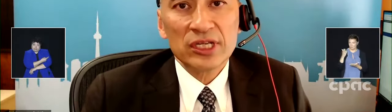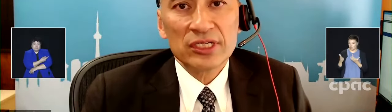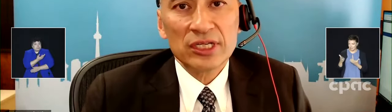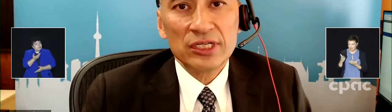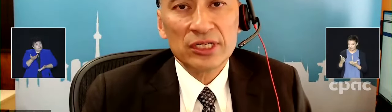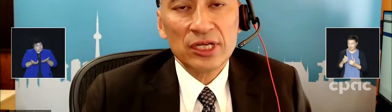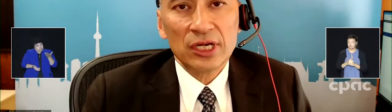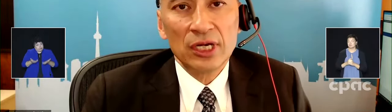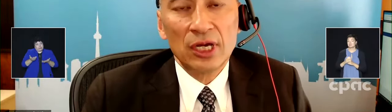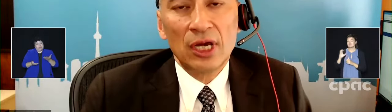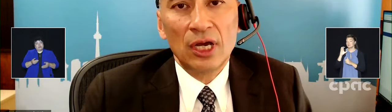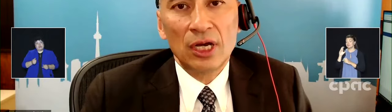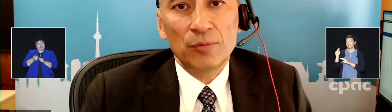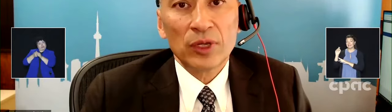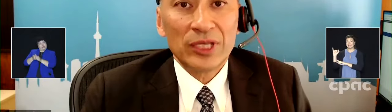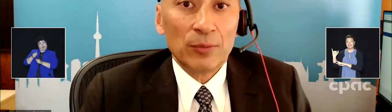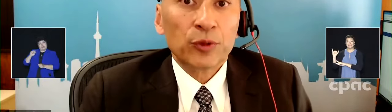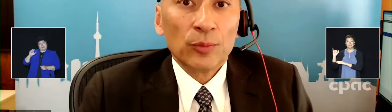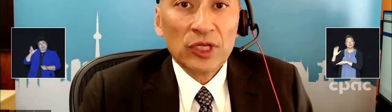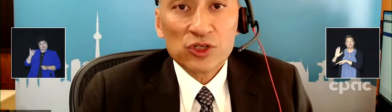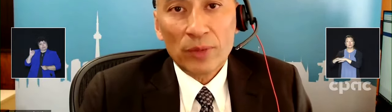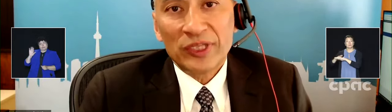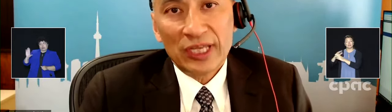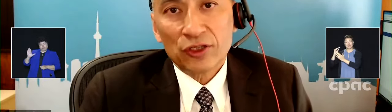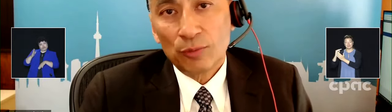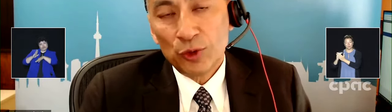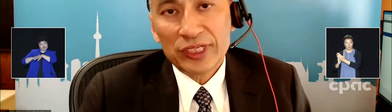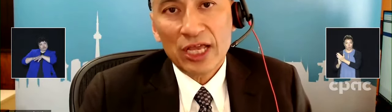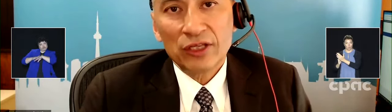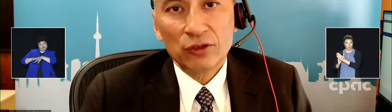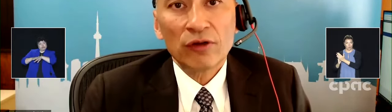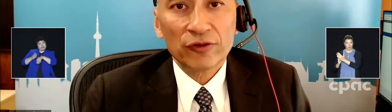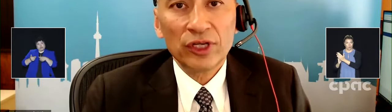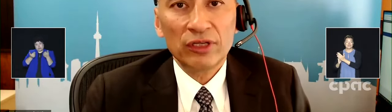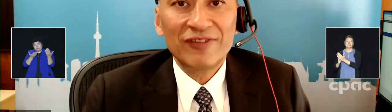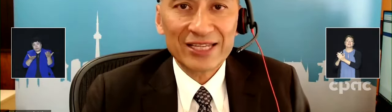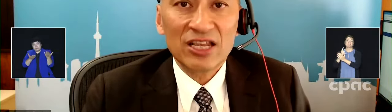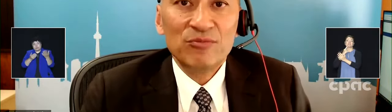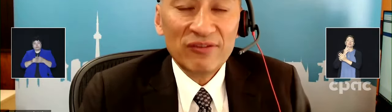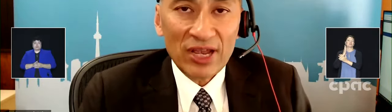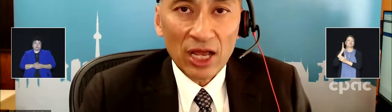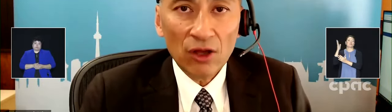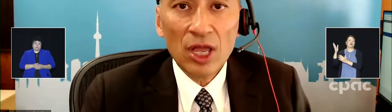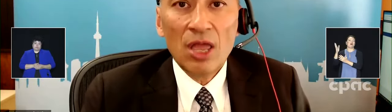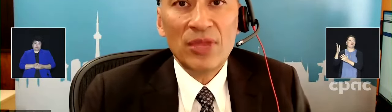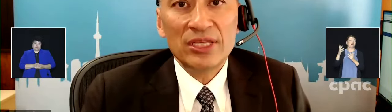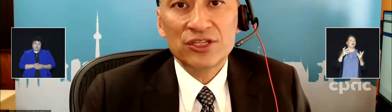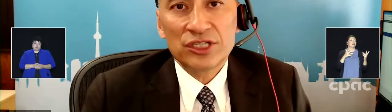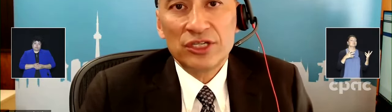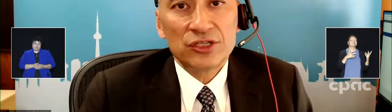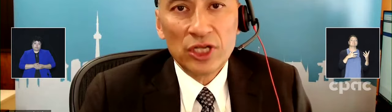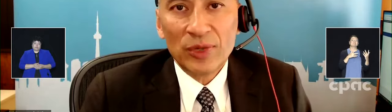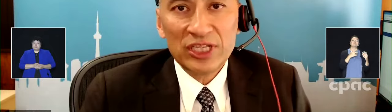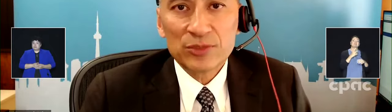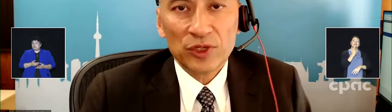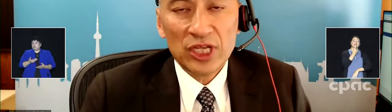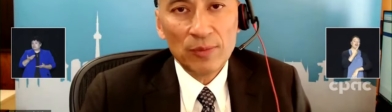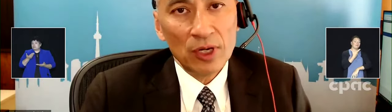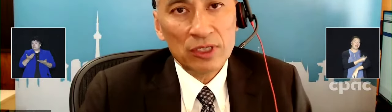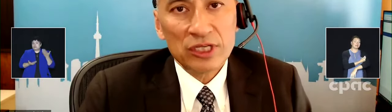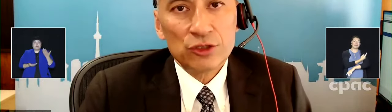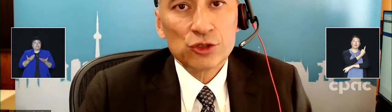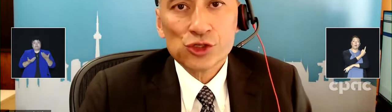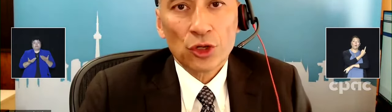je pense que c'est le premier choix peut-être plus tard d'offrir un vaccin bivalent, mais ce n'est pas